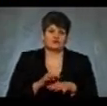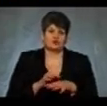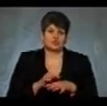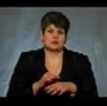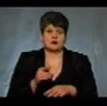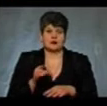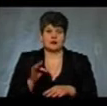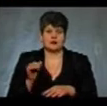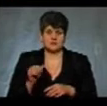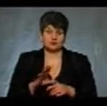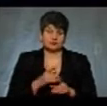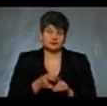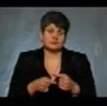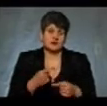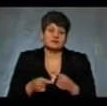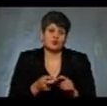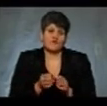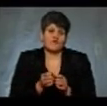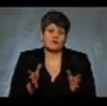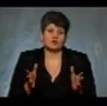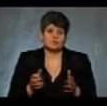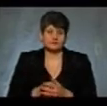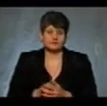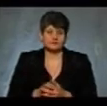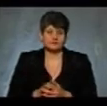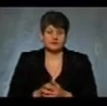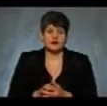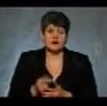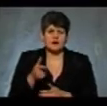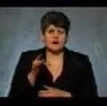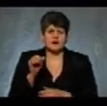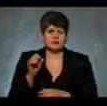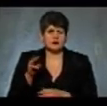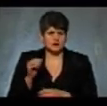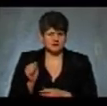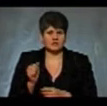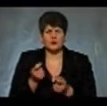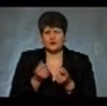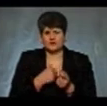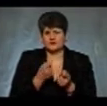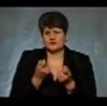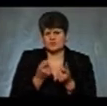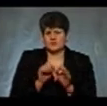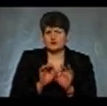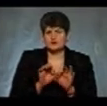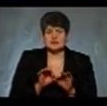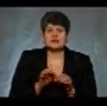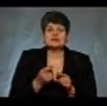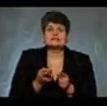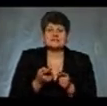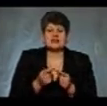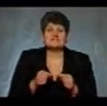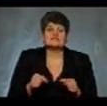що призвело до вибуху. Безпосередньо граната. Хочу ви охарактеризували цей вид зброї